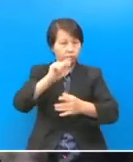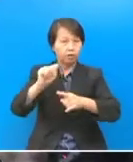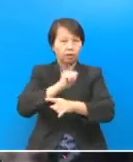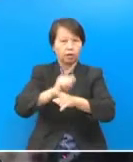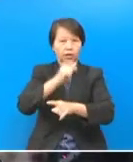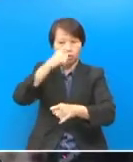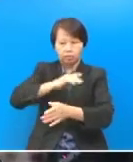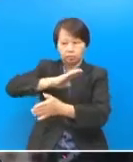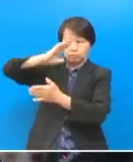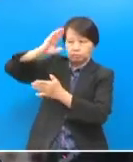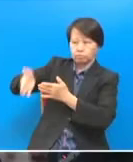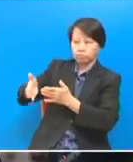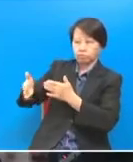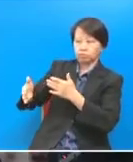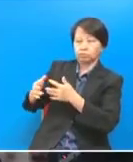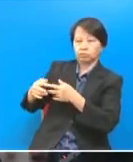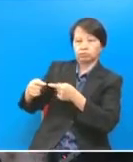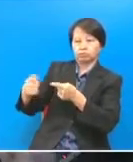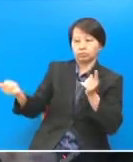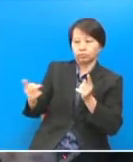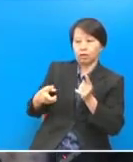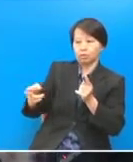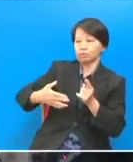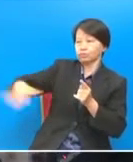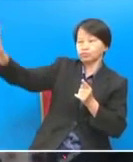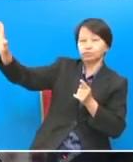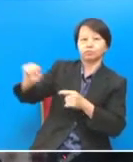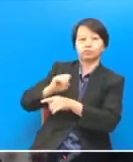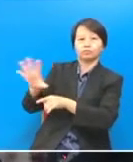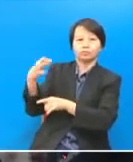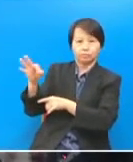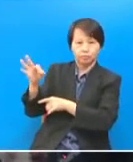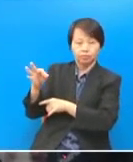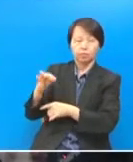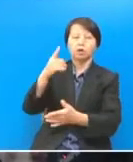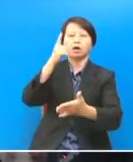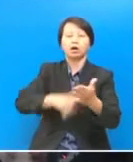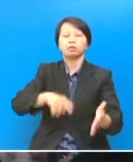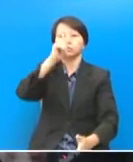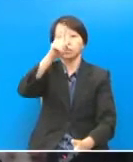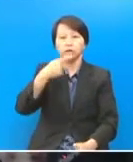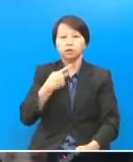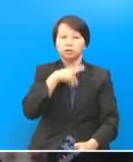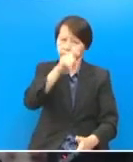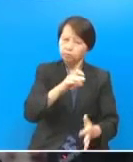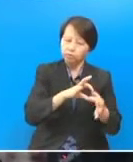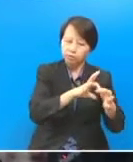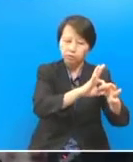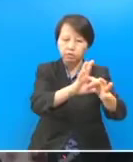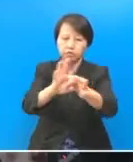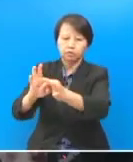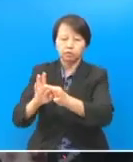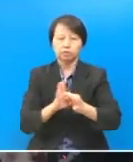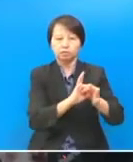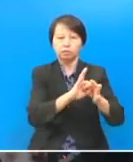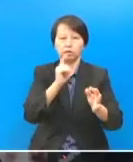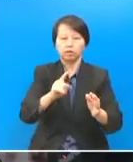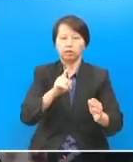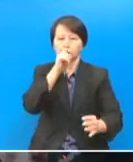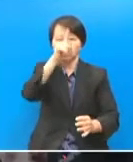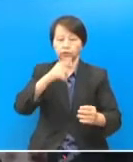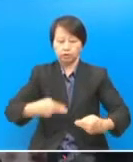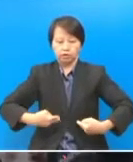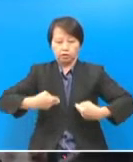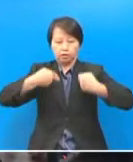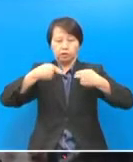memutuskan rantaian wabah ini apa yang pasti kita perlu sama-sama berganding bahu memastikan bahwa kehidupan